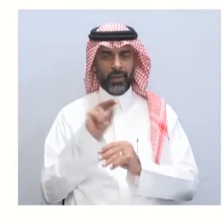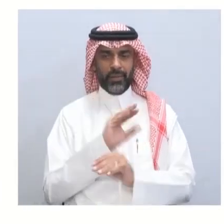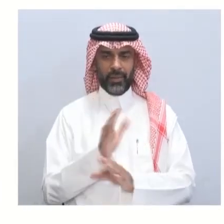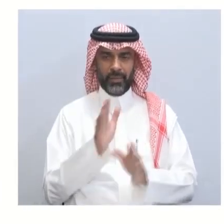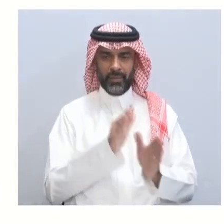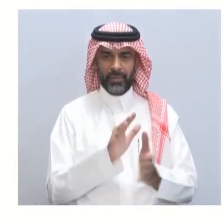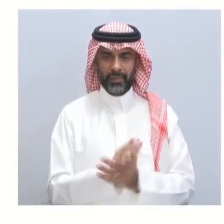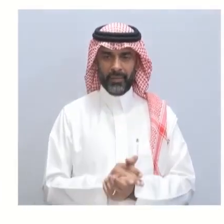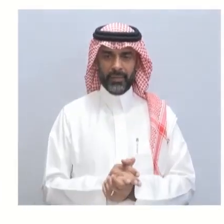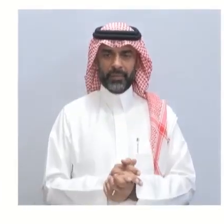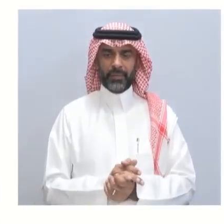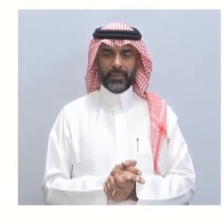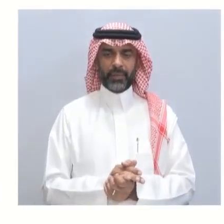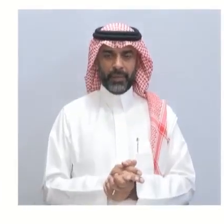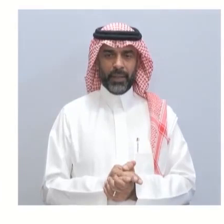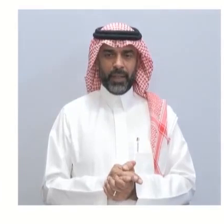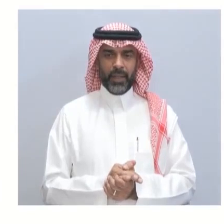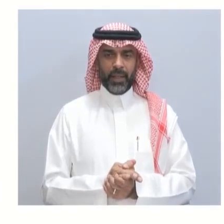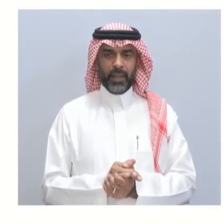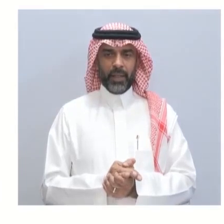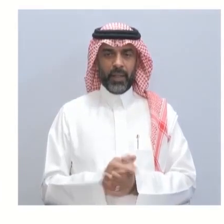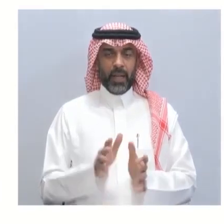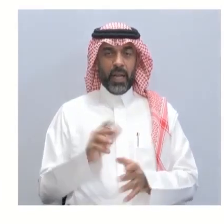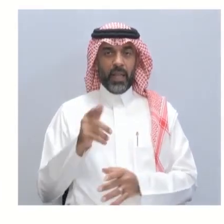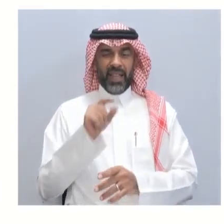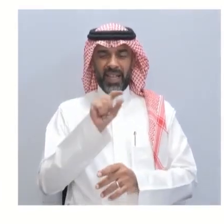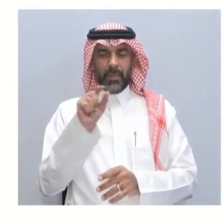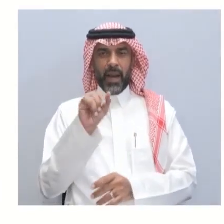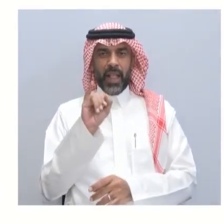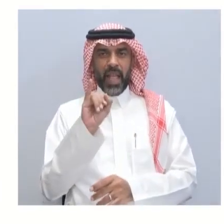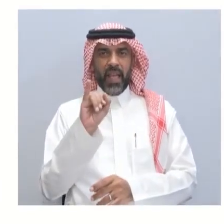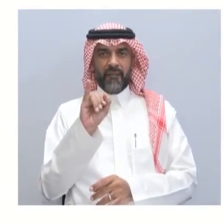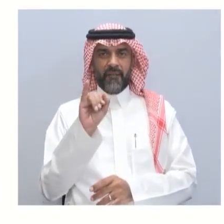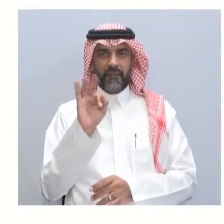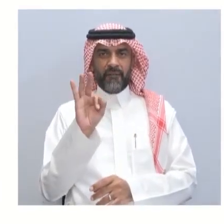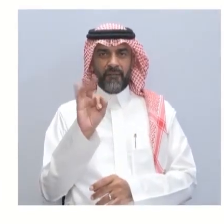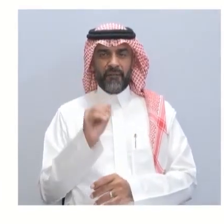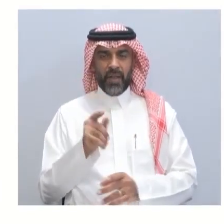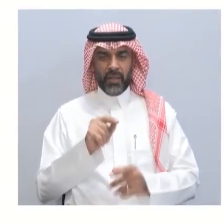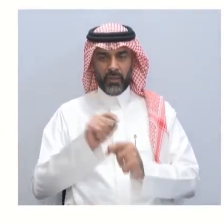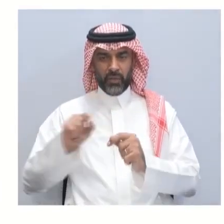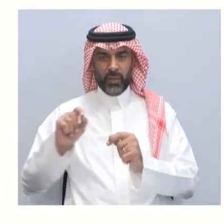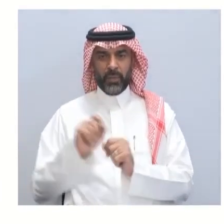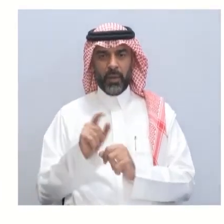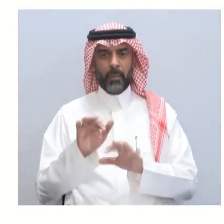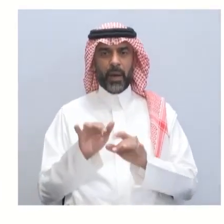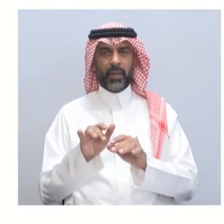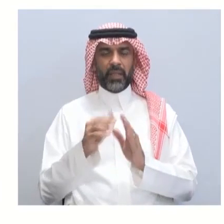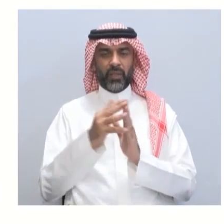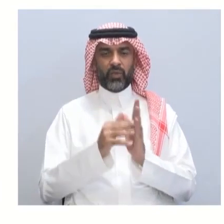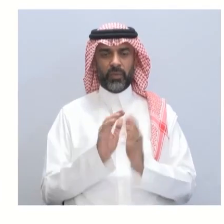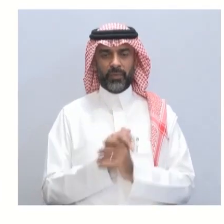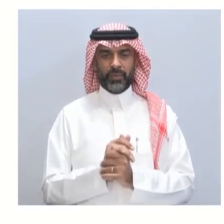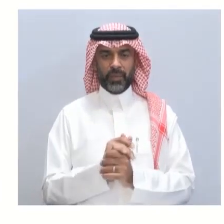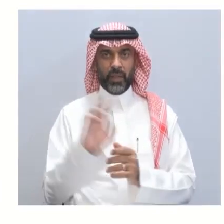العربيه يتم استخدام عباره افذ لبرمجه عناصر القائمه بحيث يفتح الشاشه المرتبطه به عند الضغط